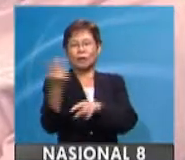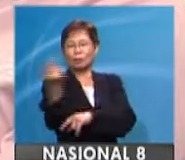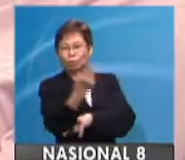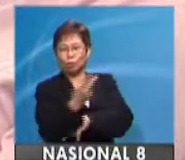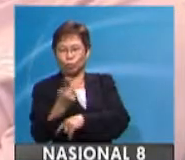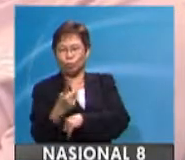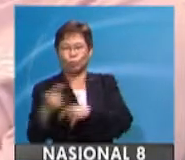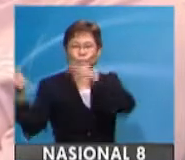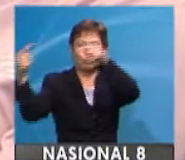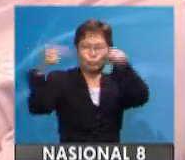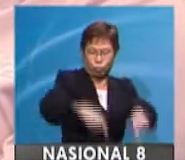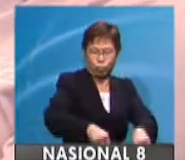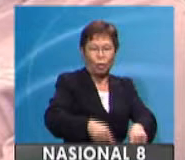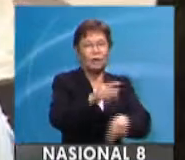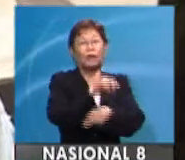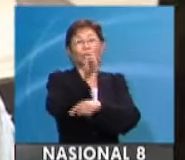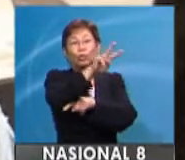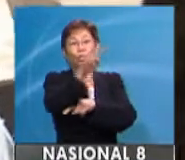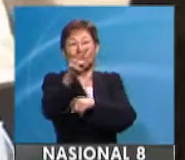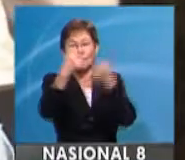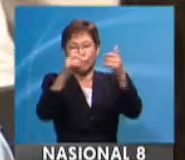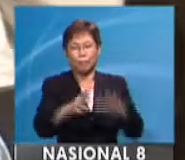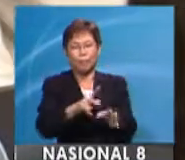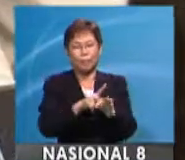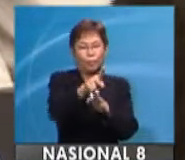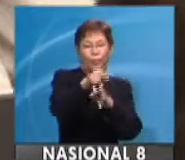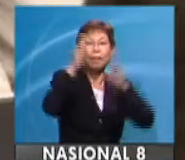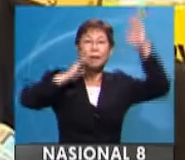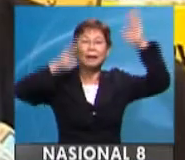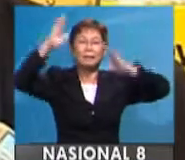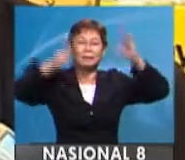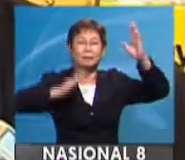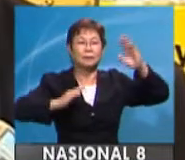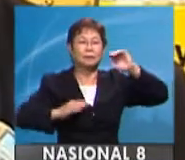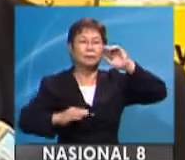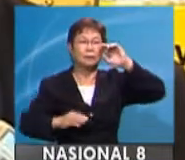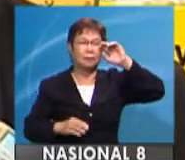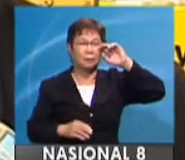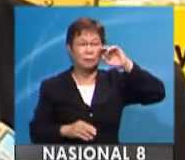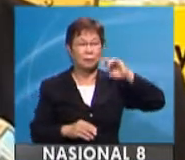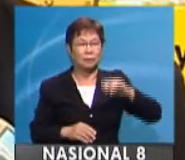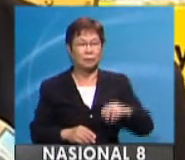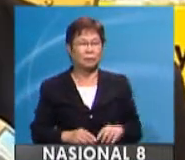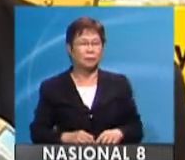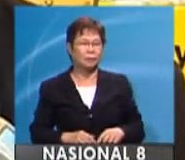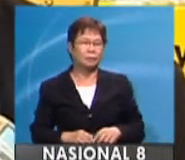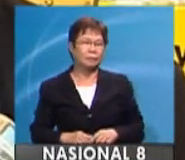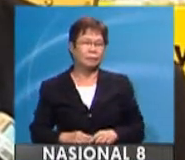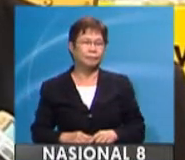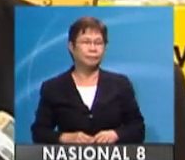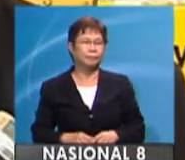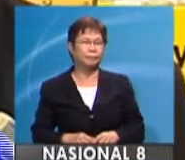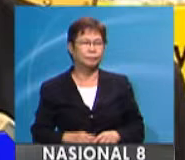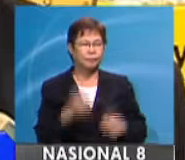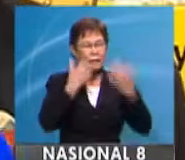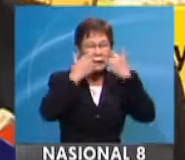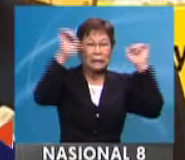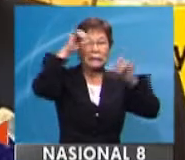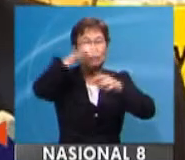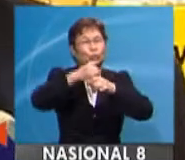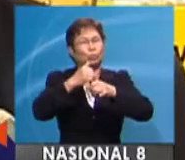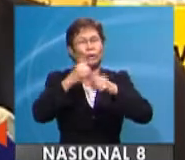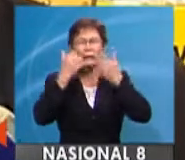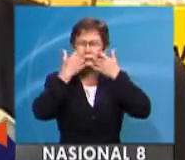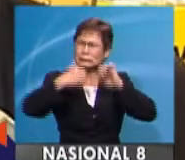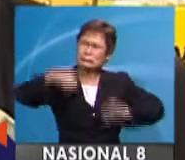bakal berontak termasuk 22 pemain Pro negara sebaiknya hardal sekali di dunia Lahat